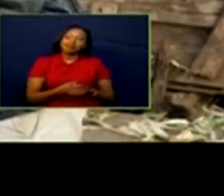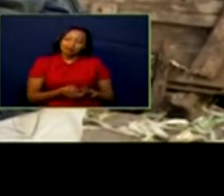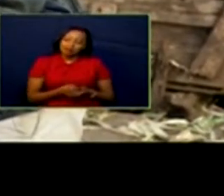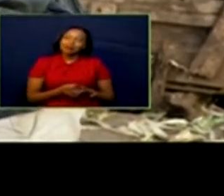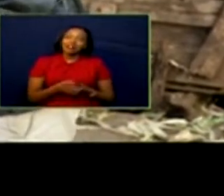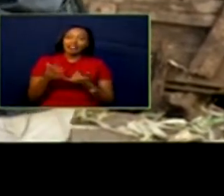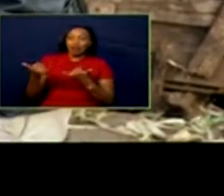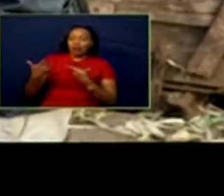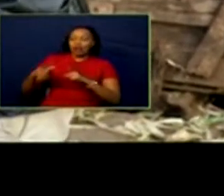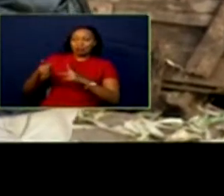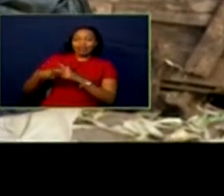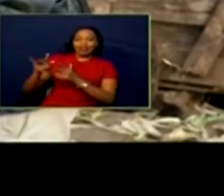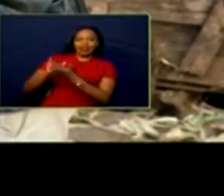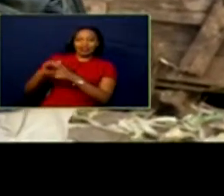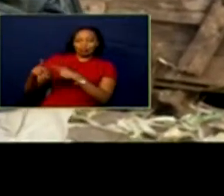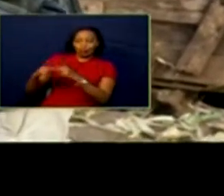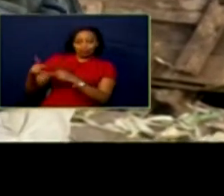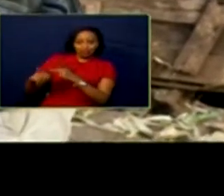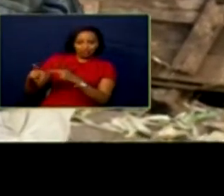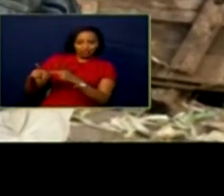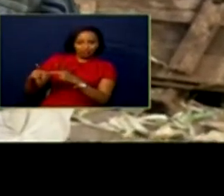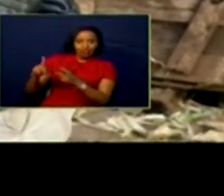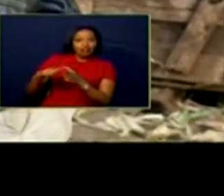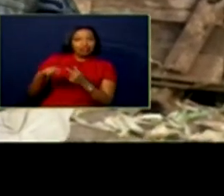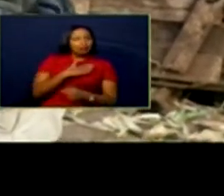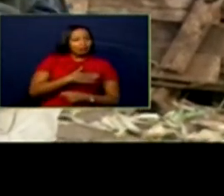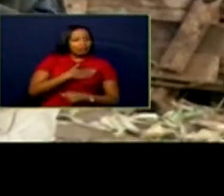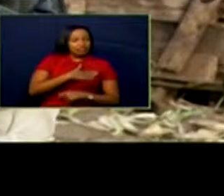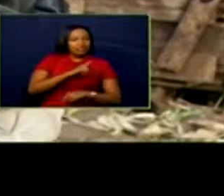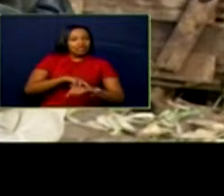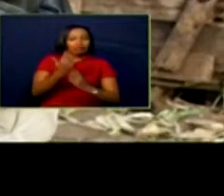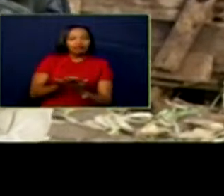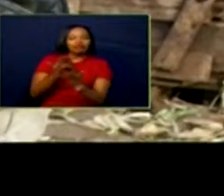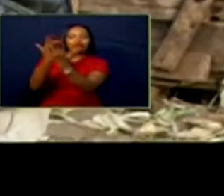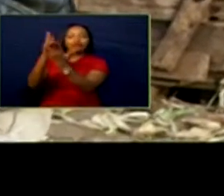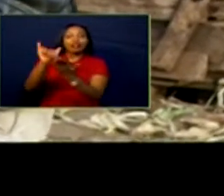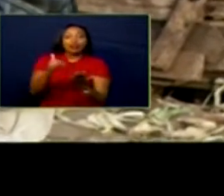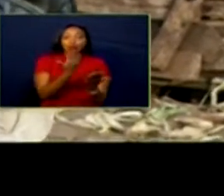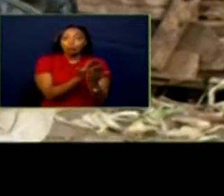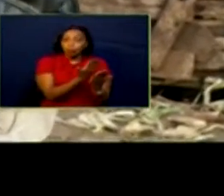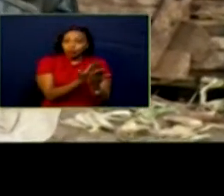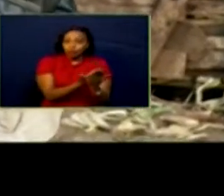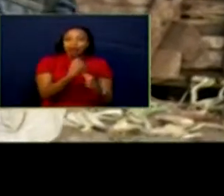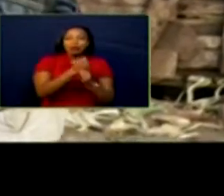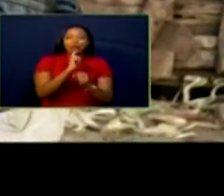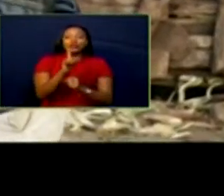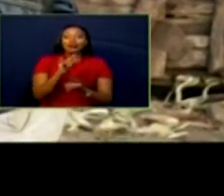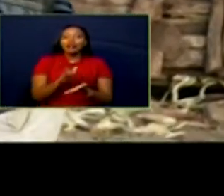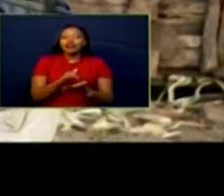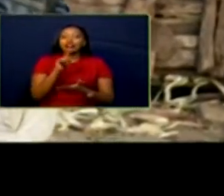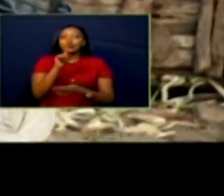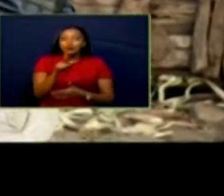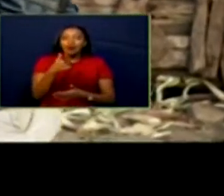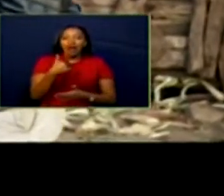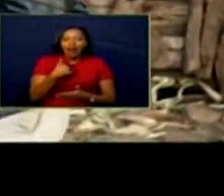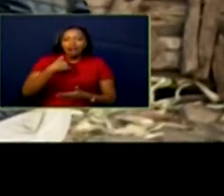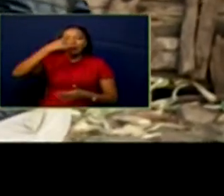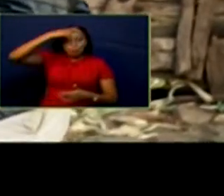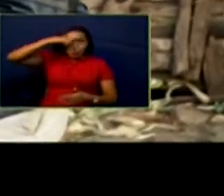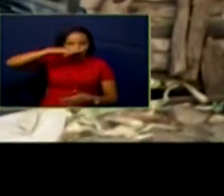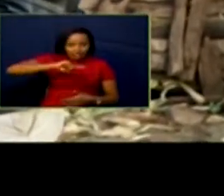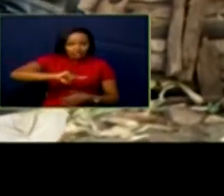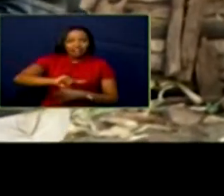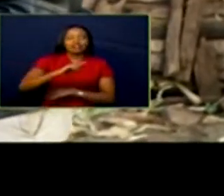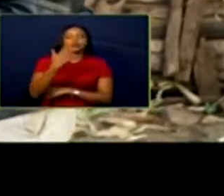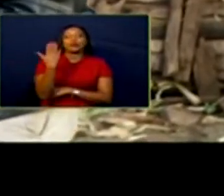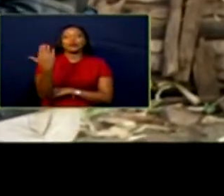hiyo proposal form, uhakikishe umepatiwa policy document. uisome na